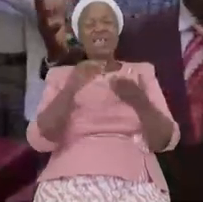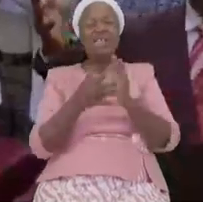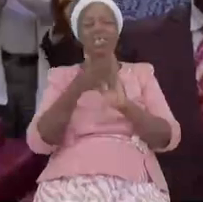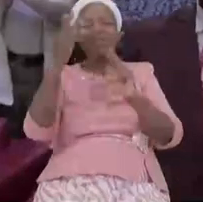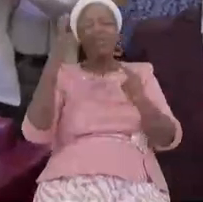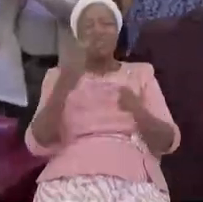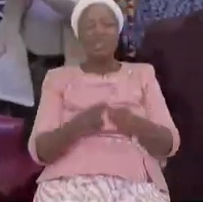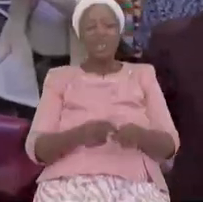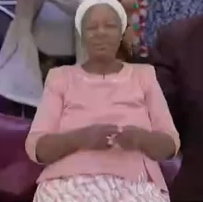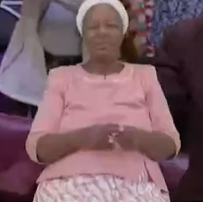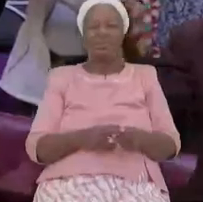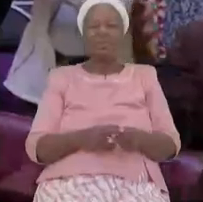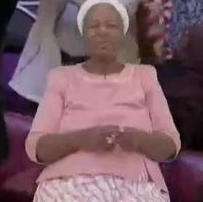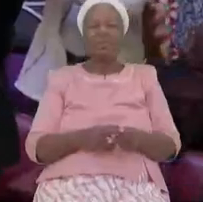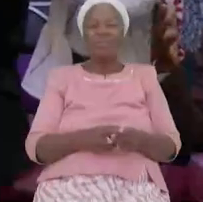Jésus.